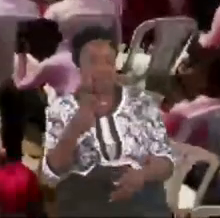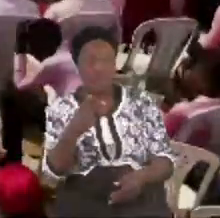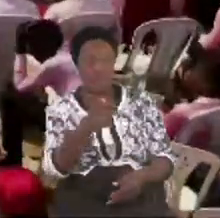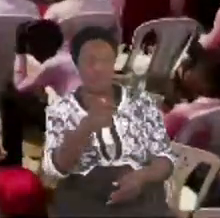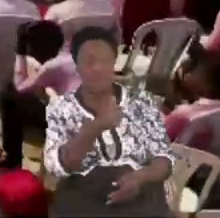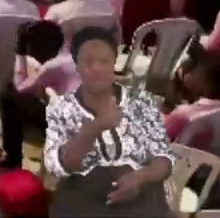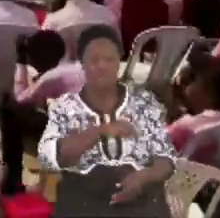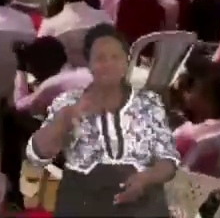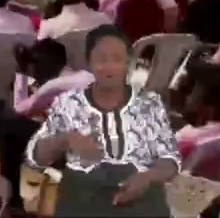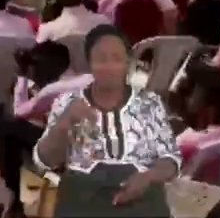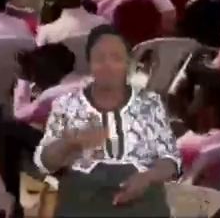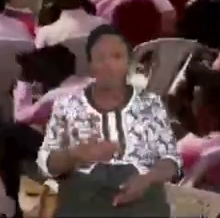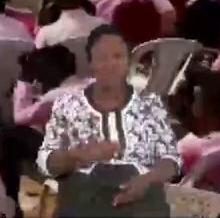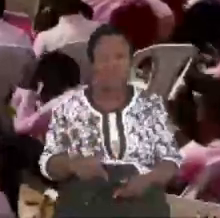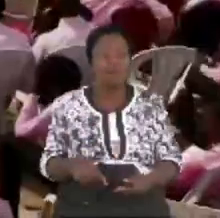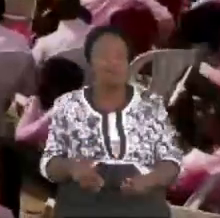membre d'une église donnée.